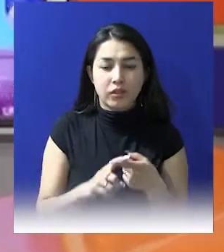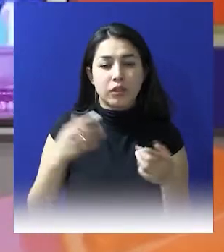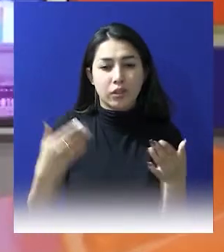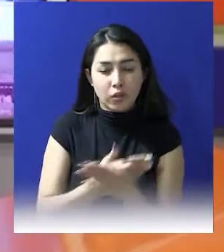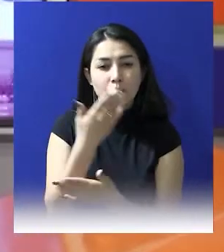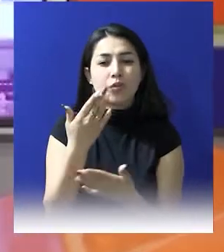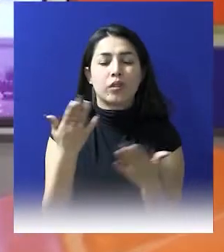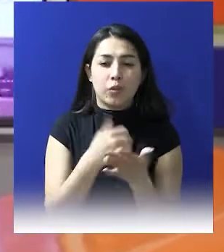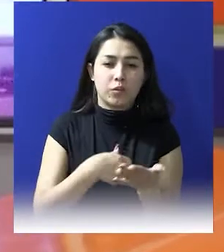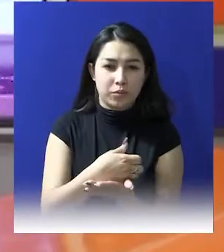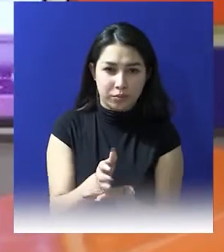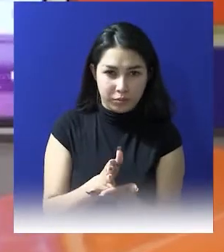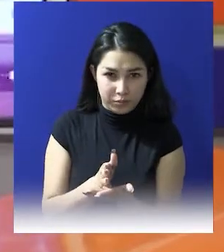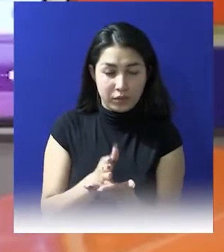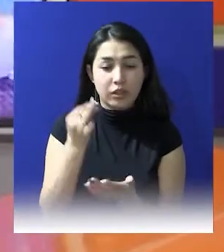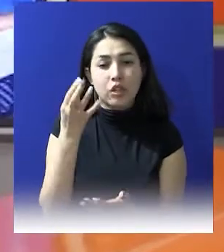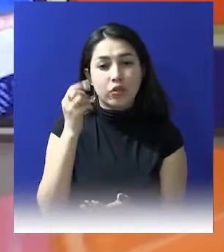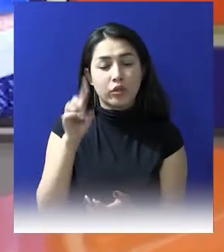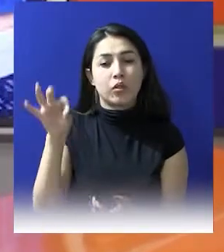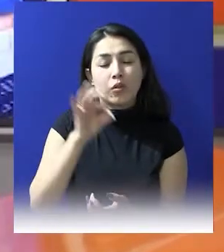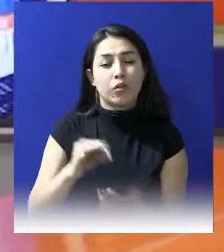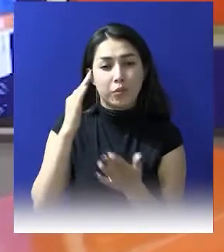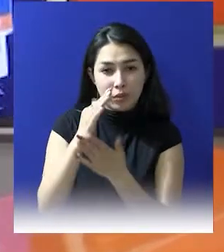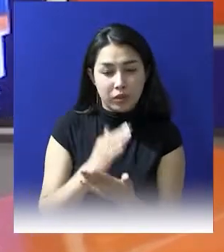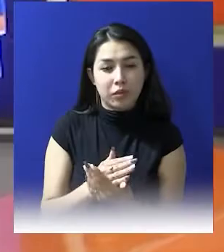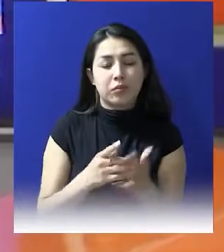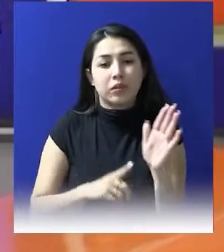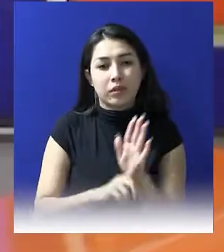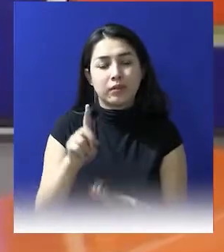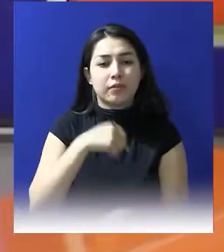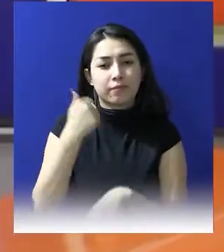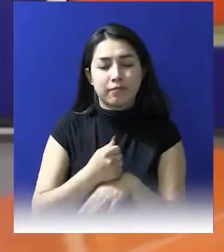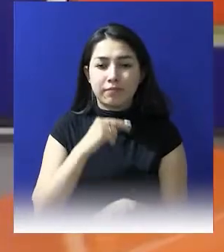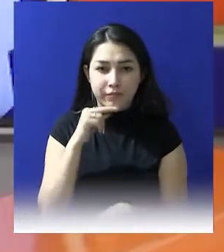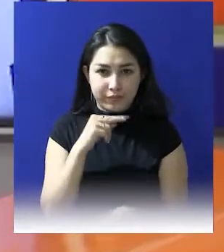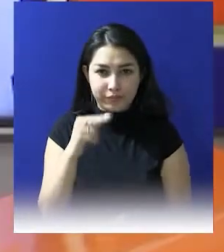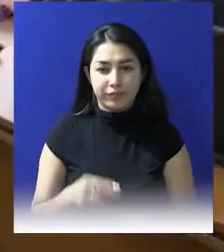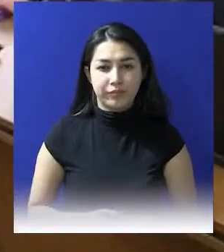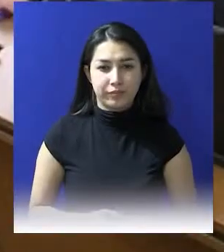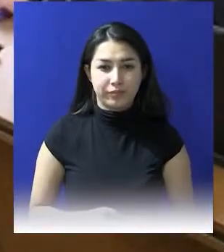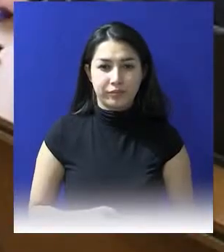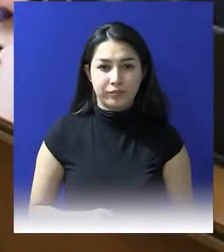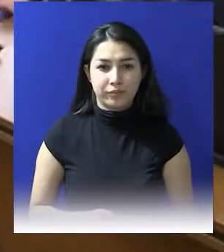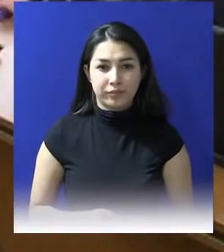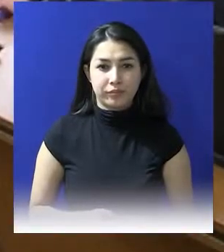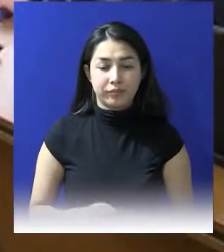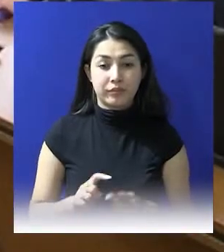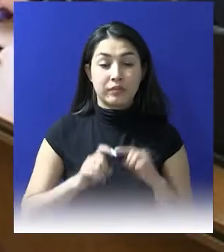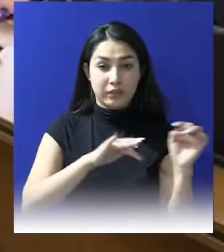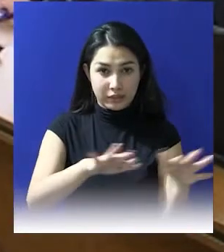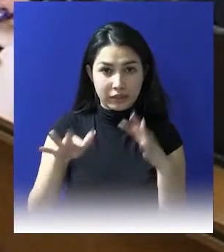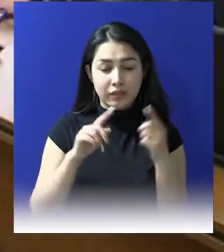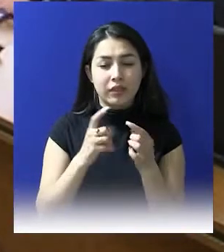жанар жағармаймен қамтамасыз етілуі және қаржыландыру барысы да басты назарда болды. Егіншілік